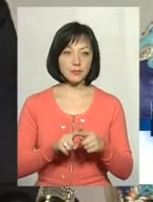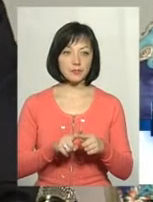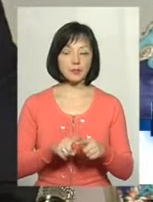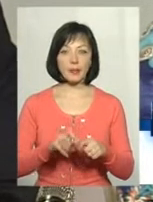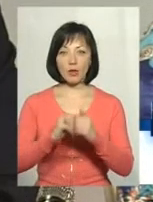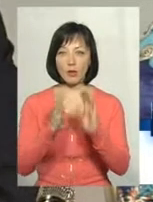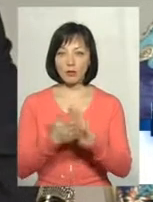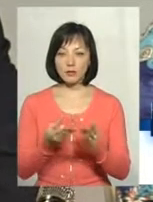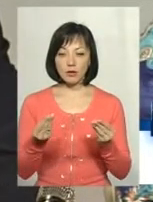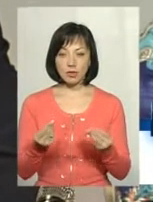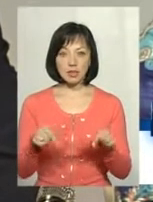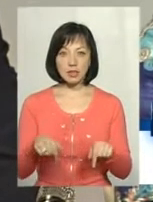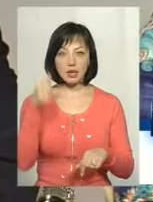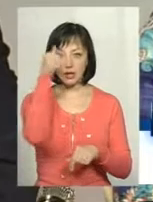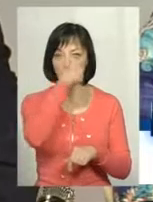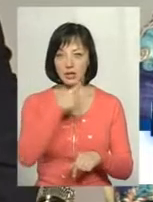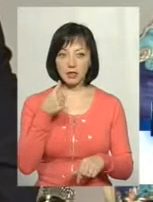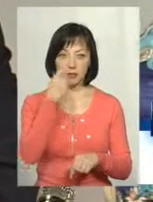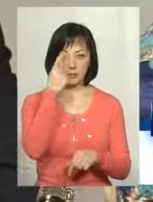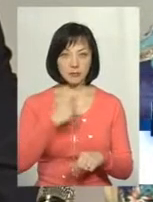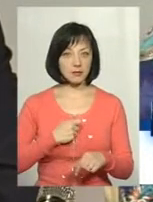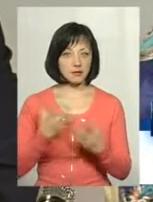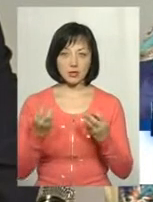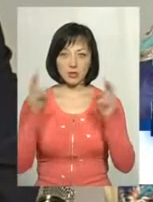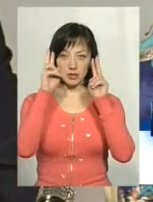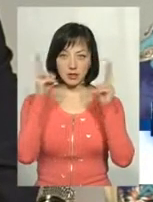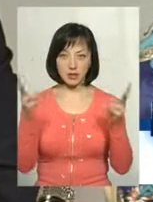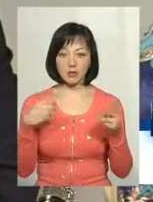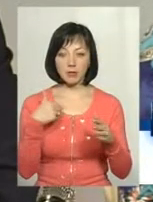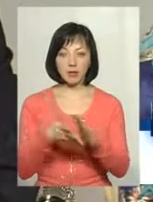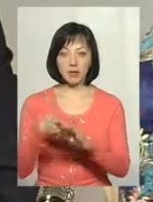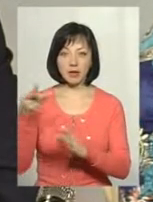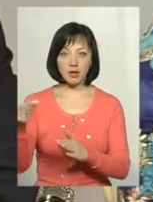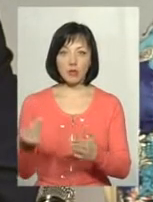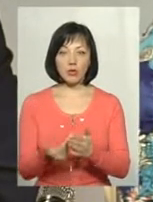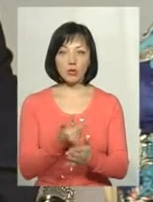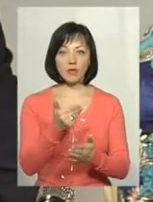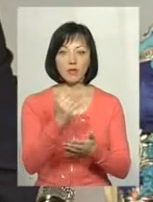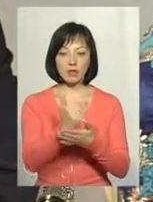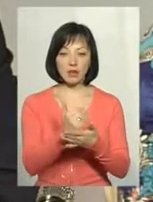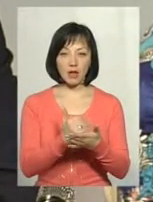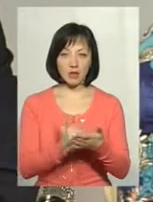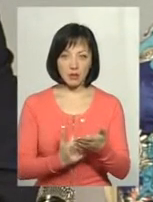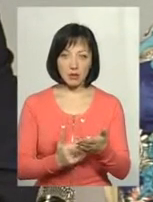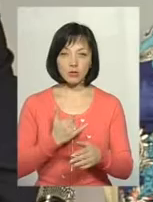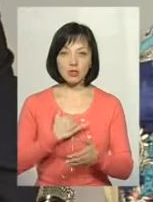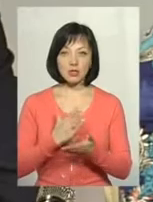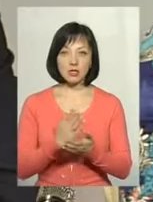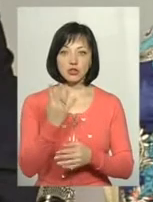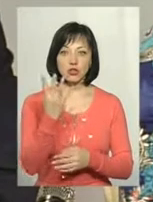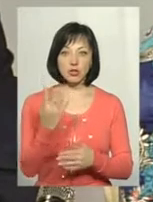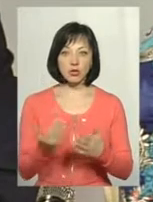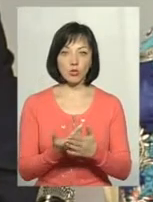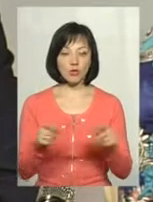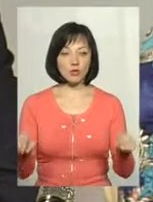обсяг коштів на поточний рік нам ще не доведений. Ми тільки дали поновлені дані щодо площі наших. У нас є 4